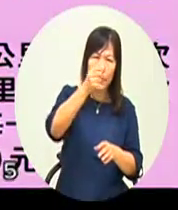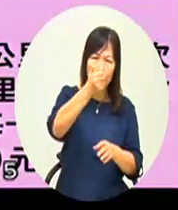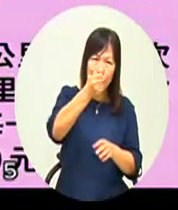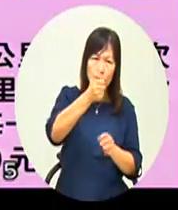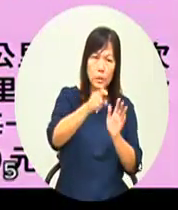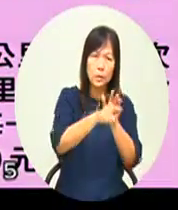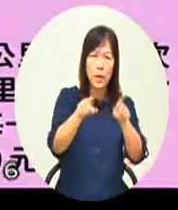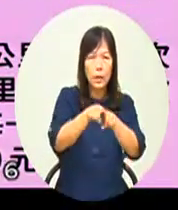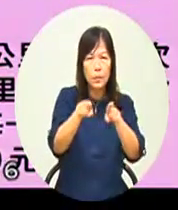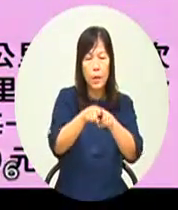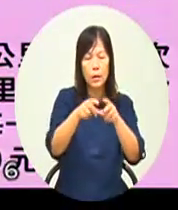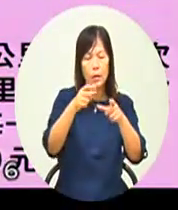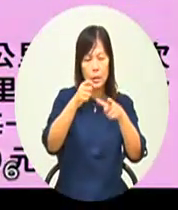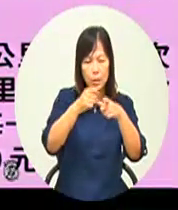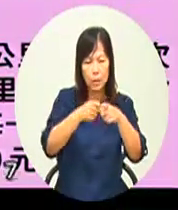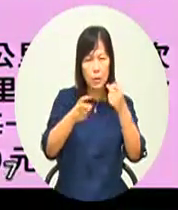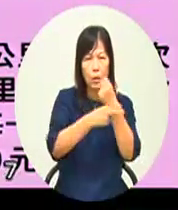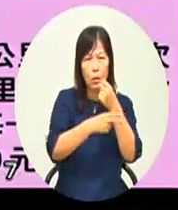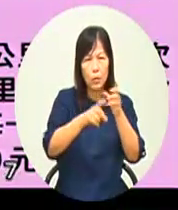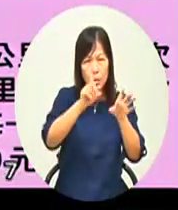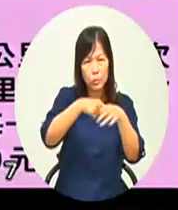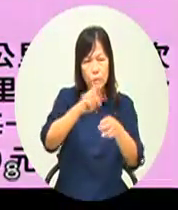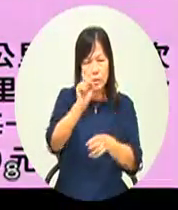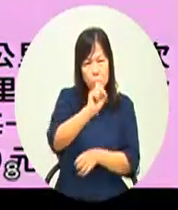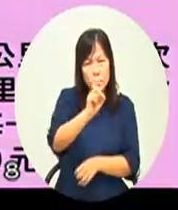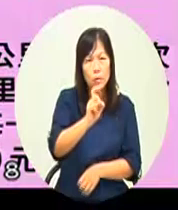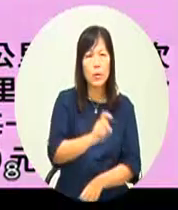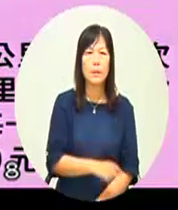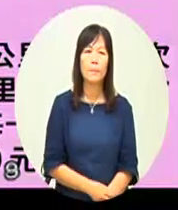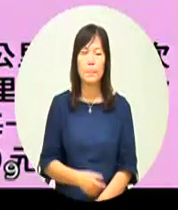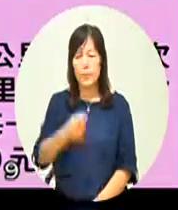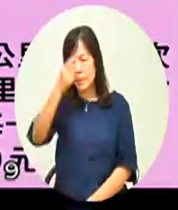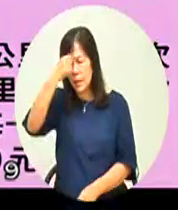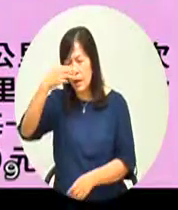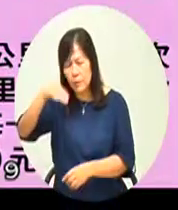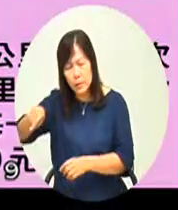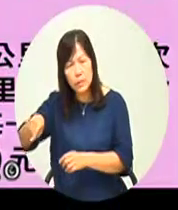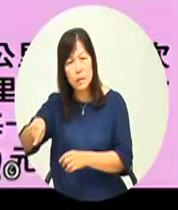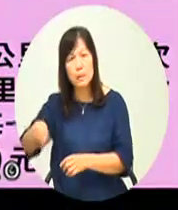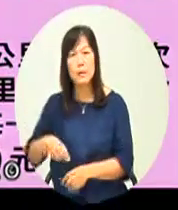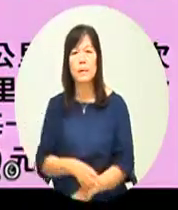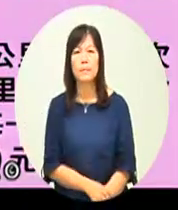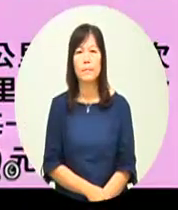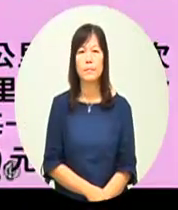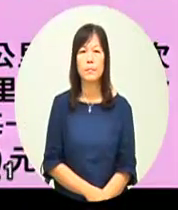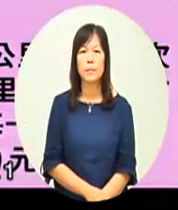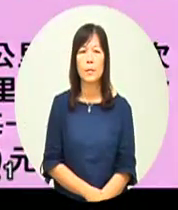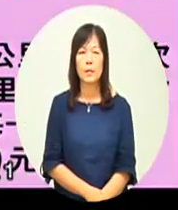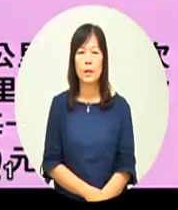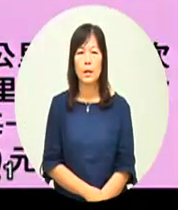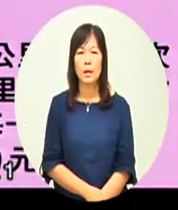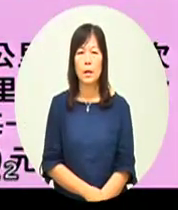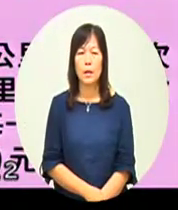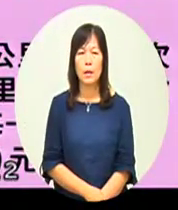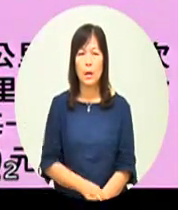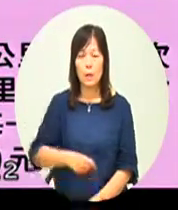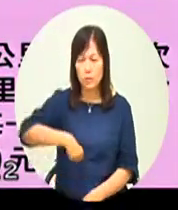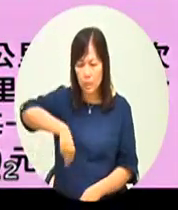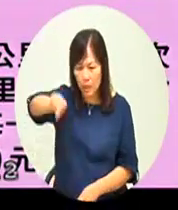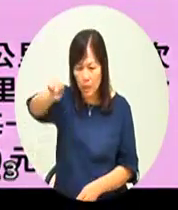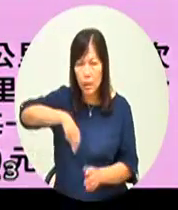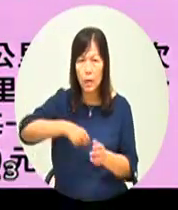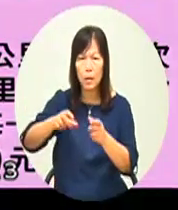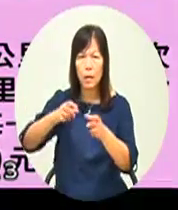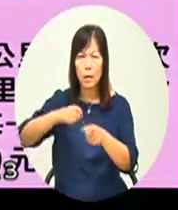入10块了哈。那我们凤山县的文化公车啊，它的营业里